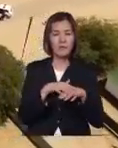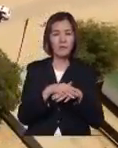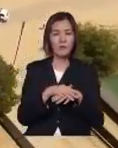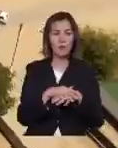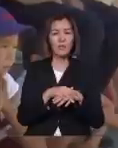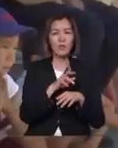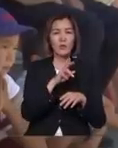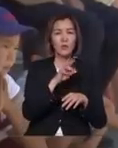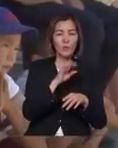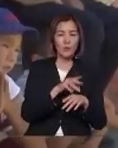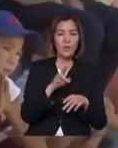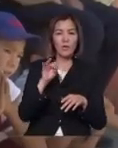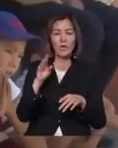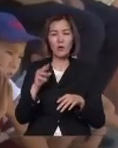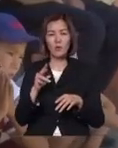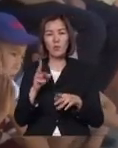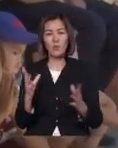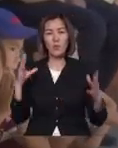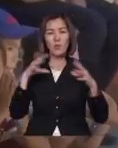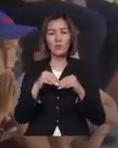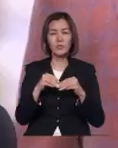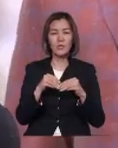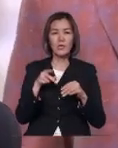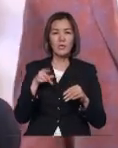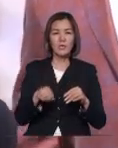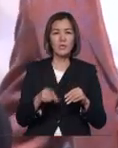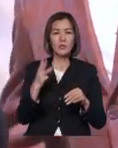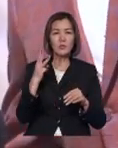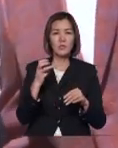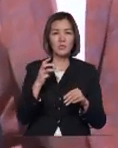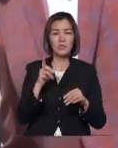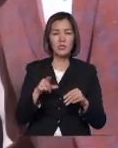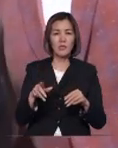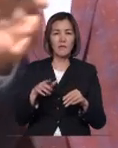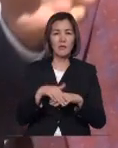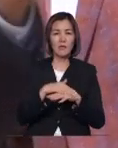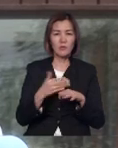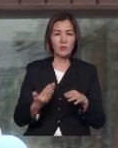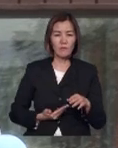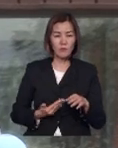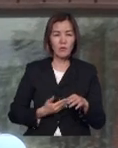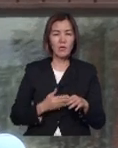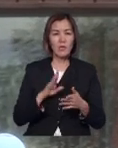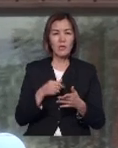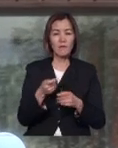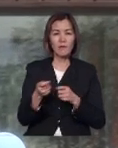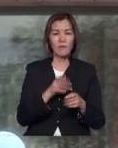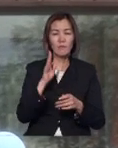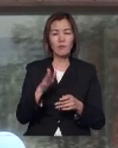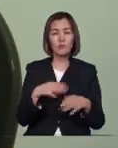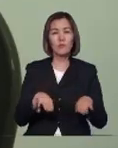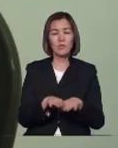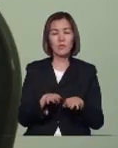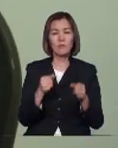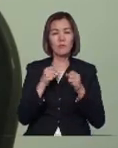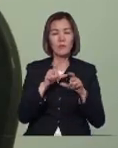села Кобрлик и Каракума. Общая численность населения составляет чуть более 1300 человек. По словам главы района, в будущем подобные